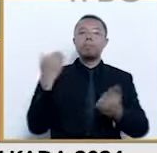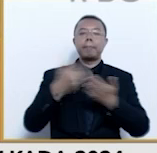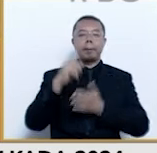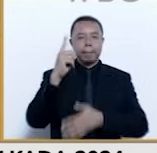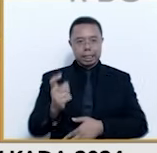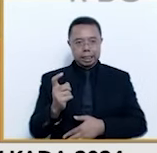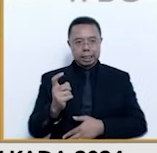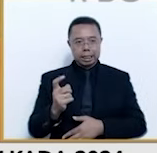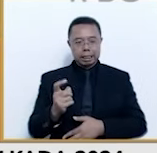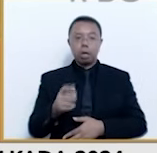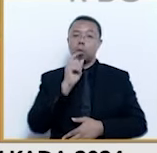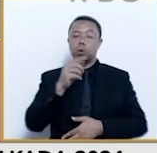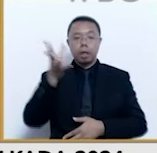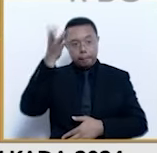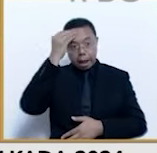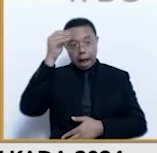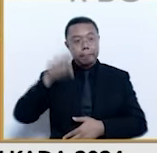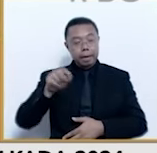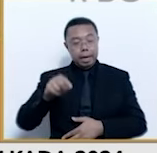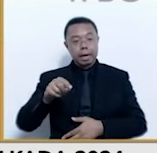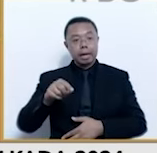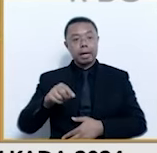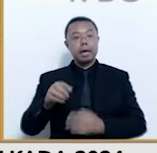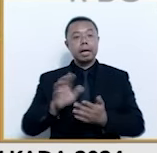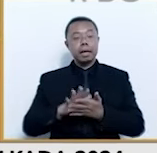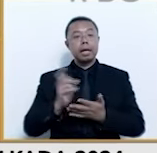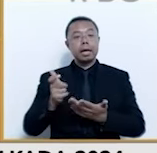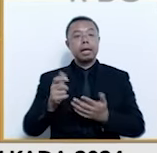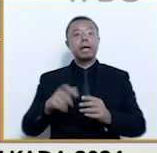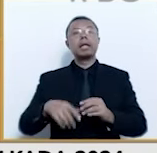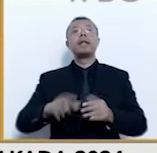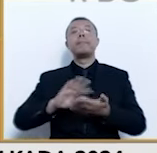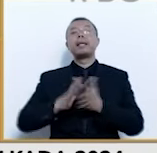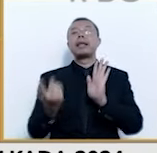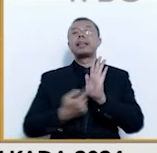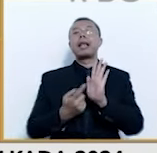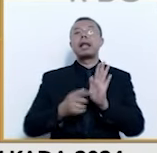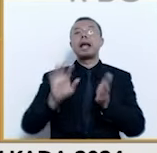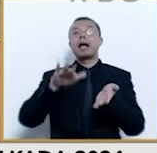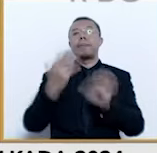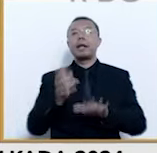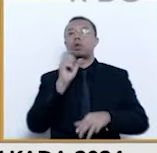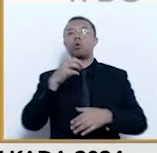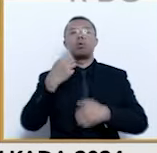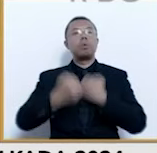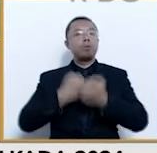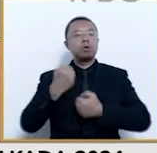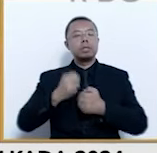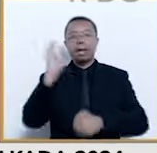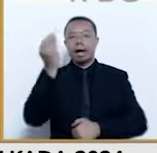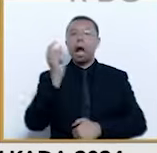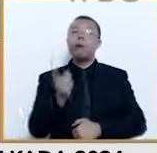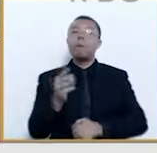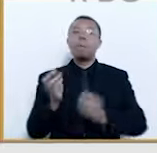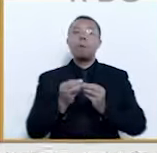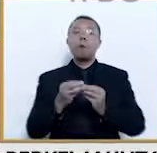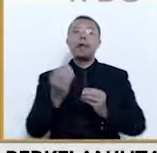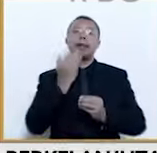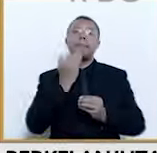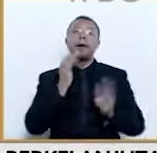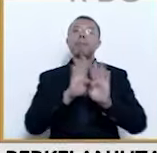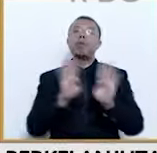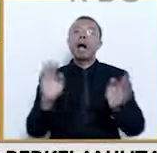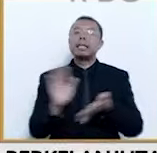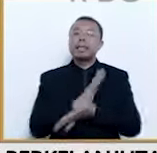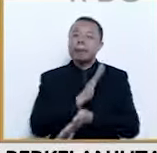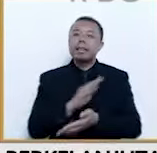mati bagi yang paham ini Gong kematian bagi keamanan pengusaha Jakarta Karena memudahkan membuka